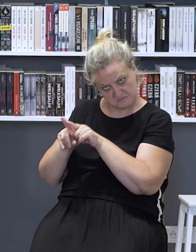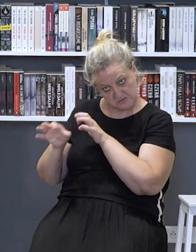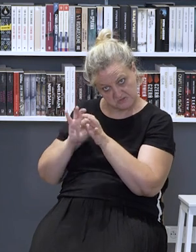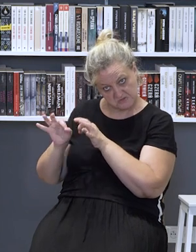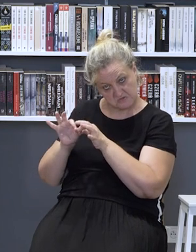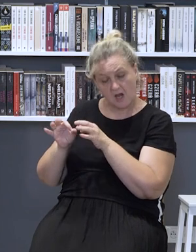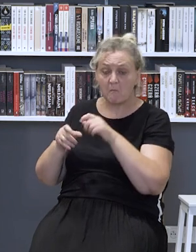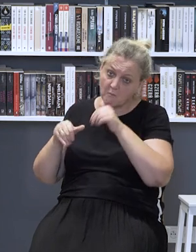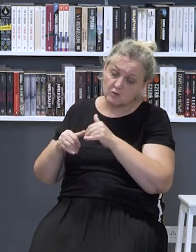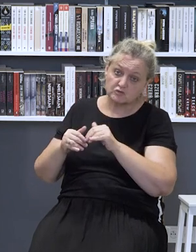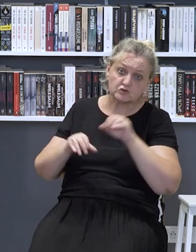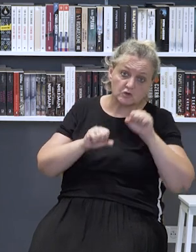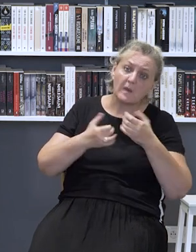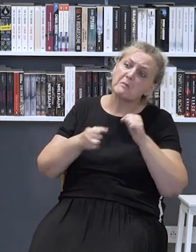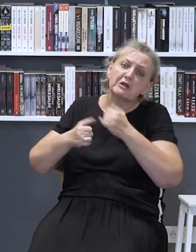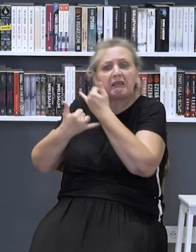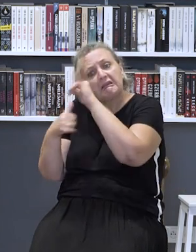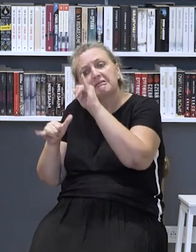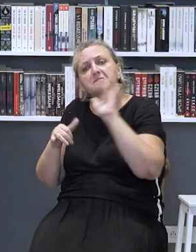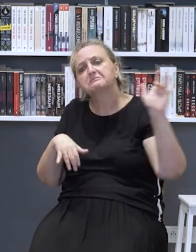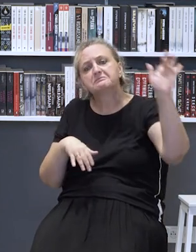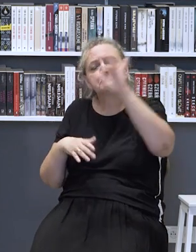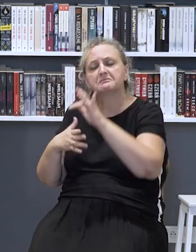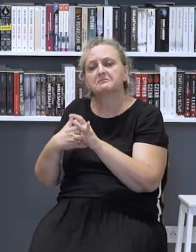Może nie sądowej, może jakiejś innej.